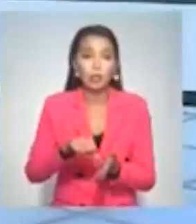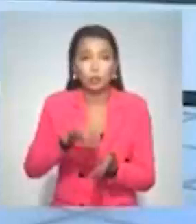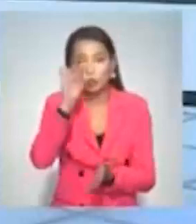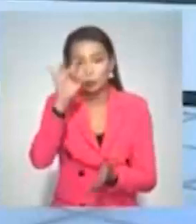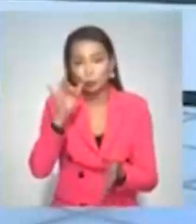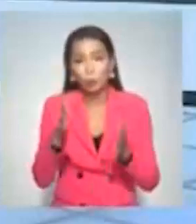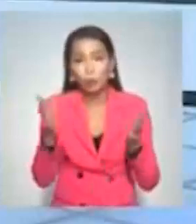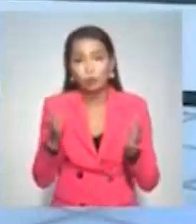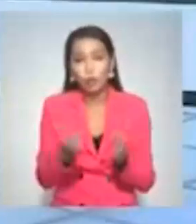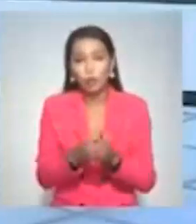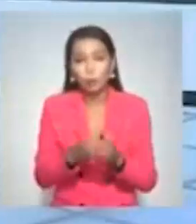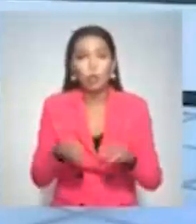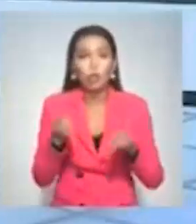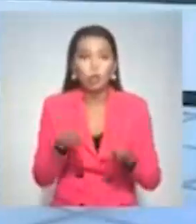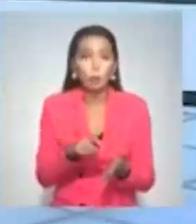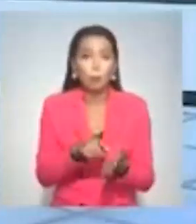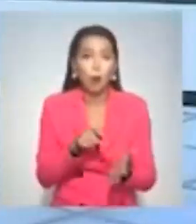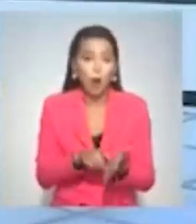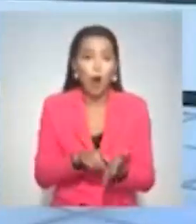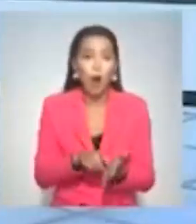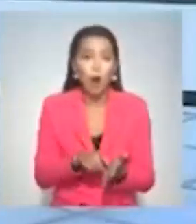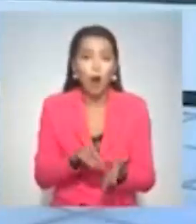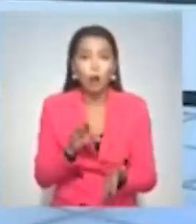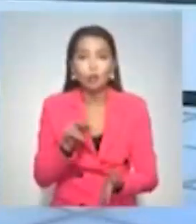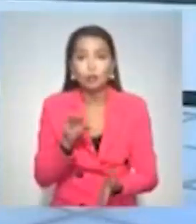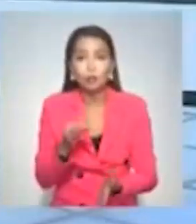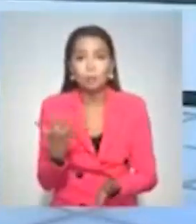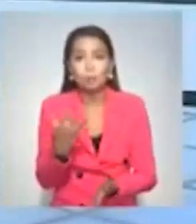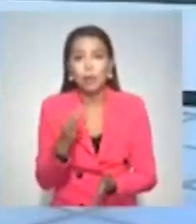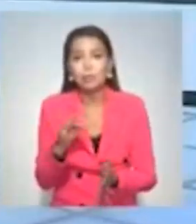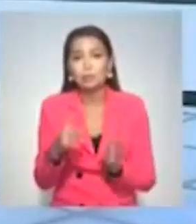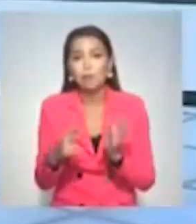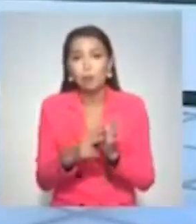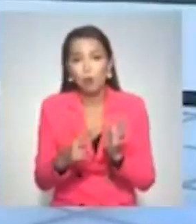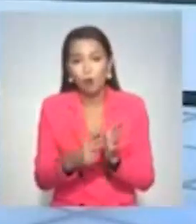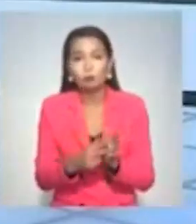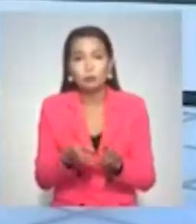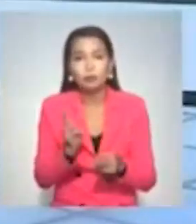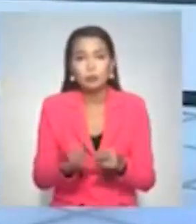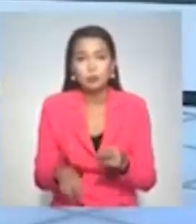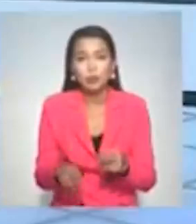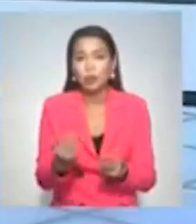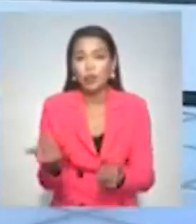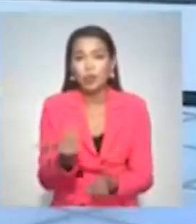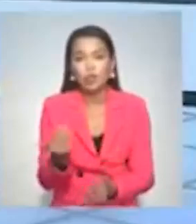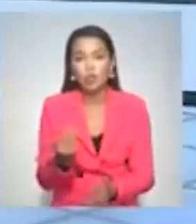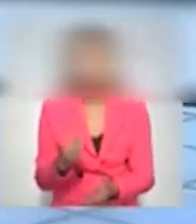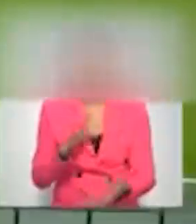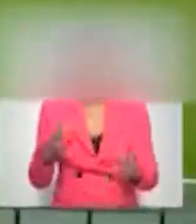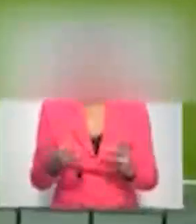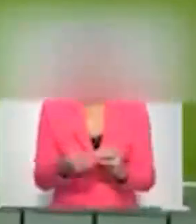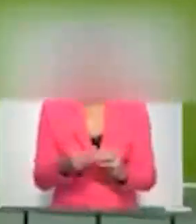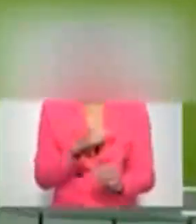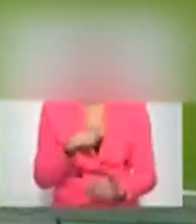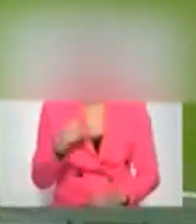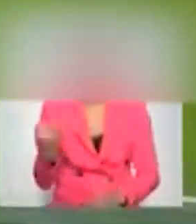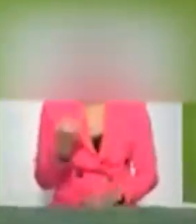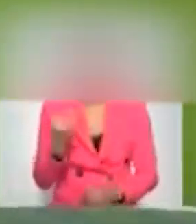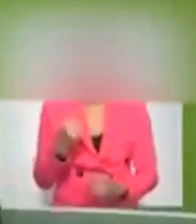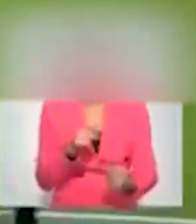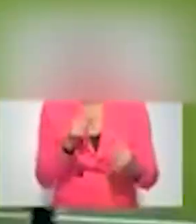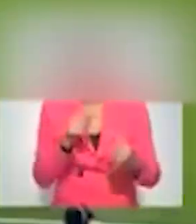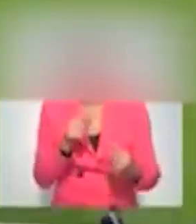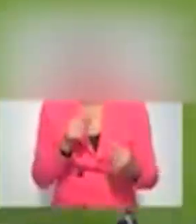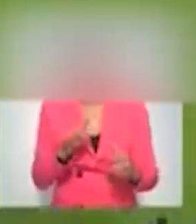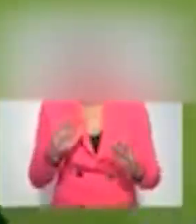большинство команд решило поделить очки. 5 из 8 матчей завершились с ничейным результатом. Одно из самых интересных противостояний,